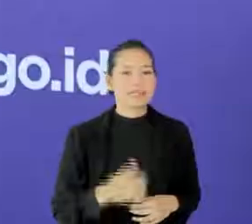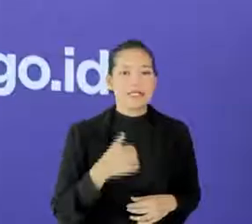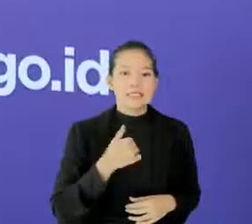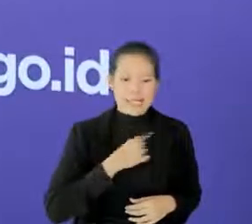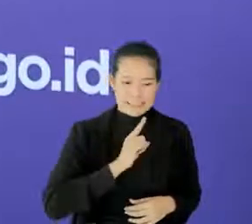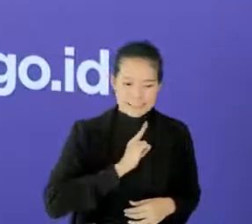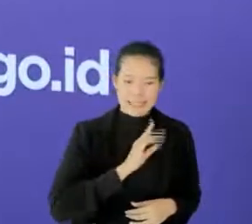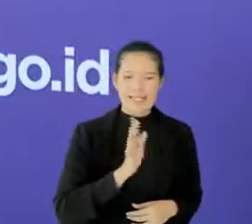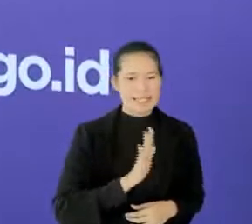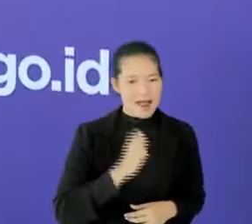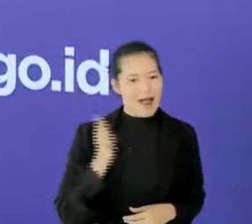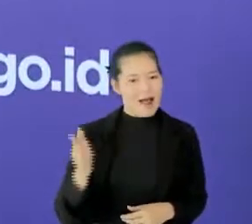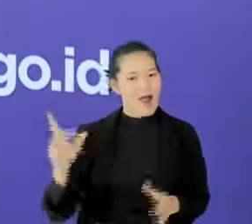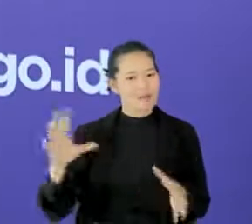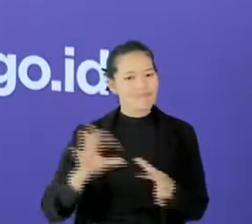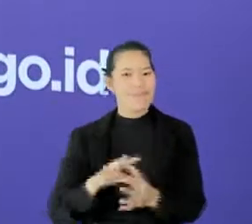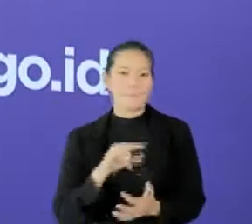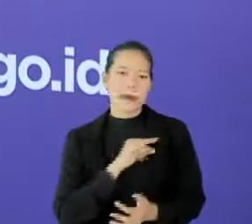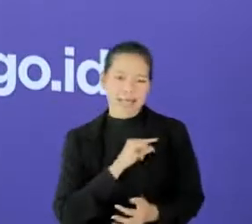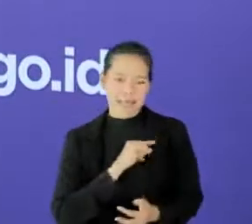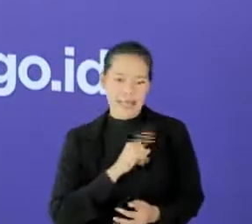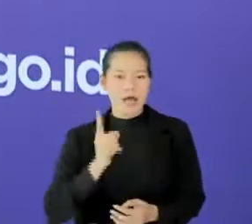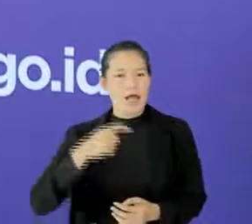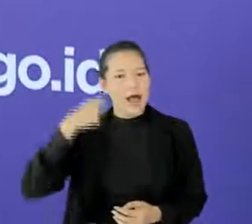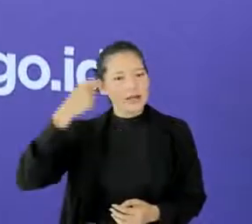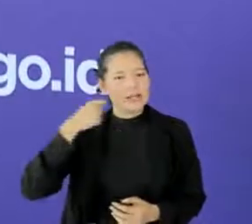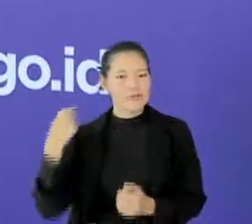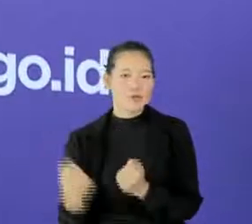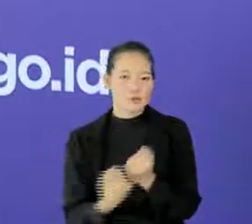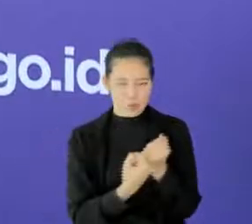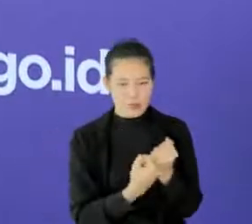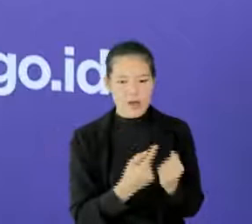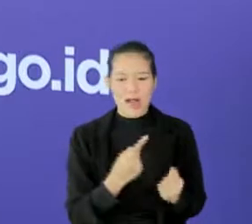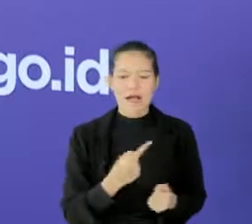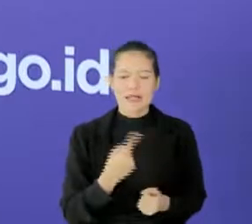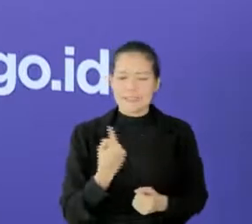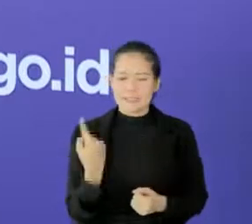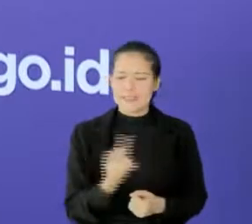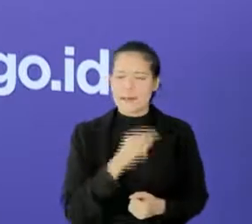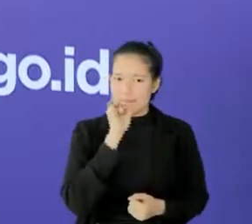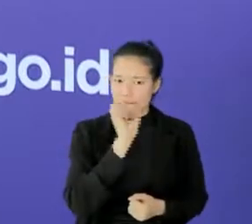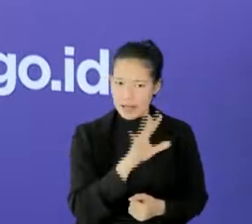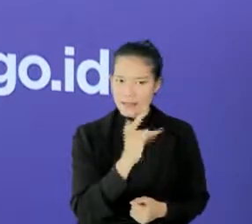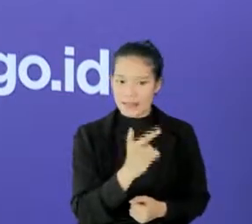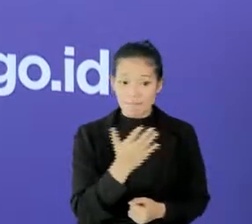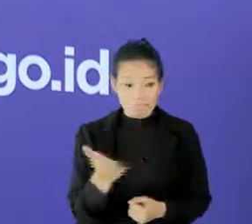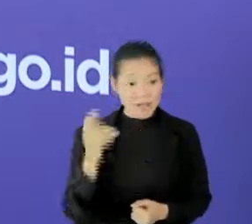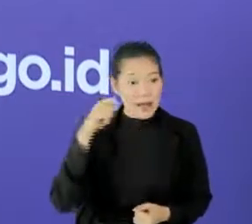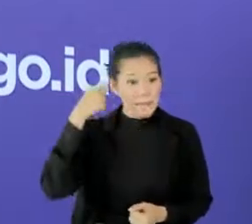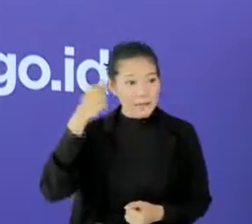gak sendiri, ada panitia dan juga tentu artis pendukung, dan kita juga bilang tolong artis pendukung menjaga